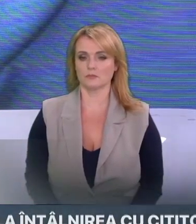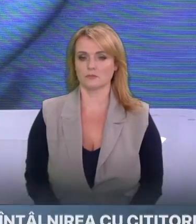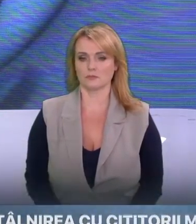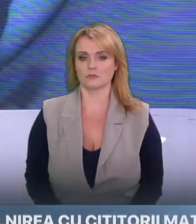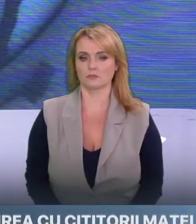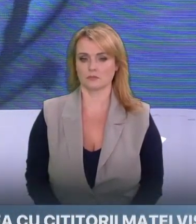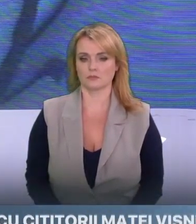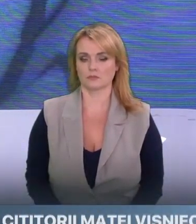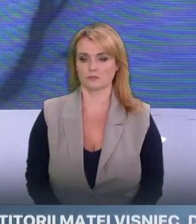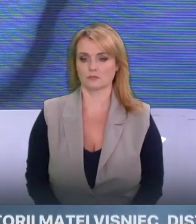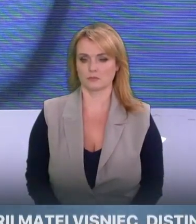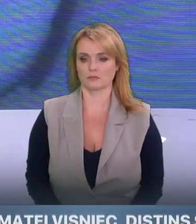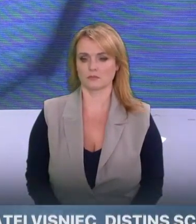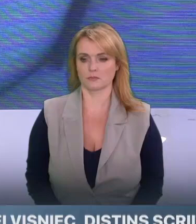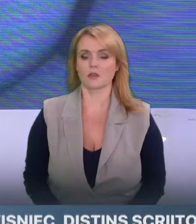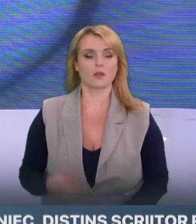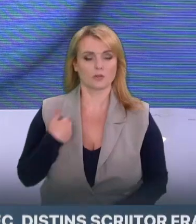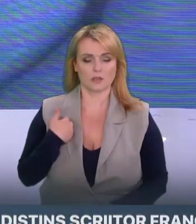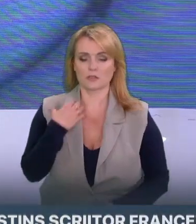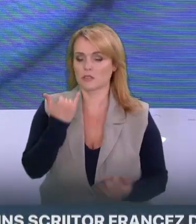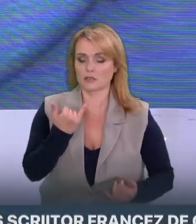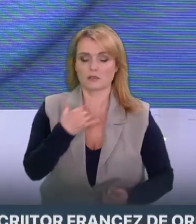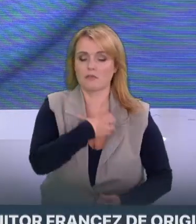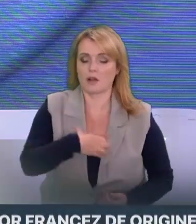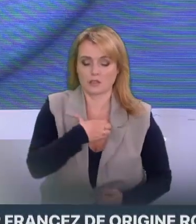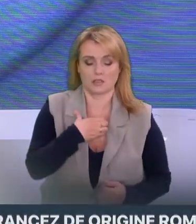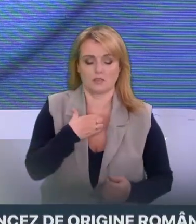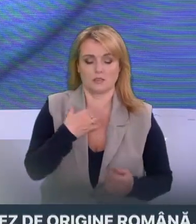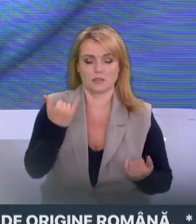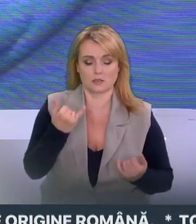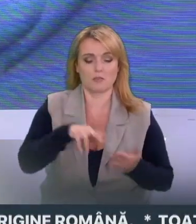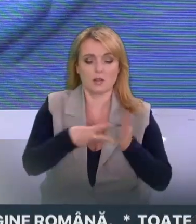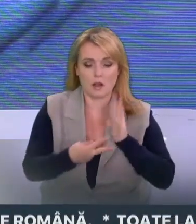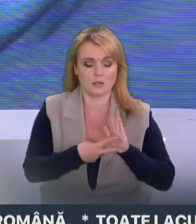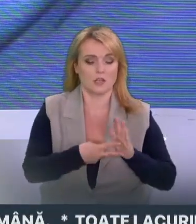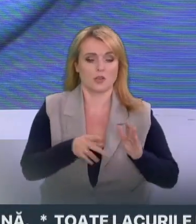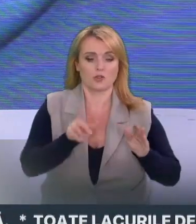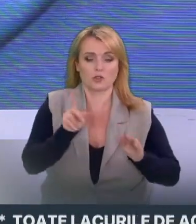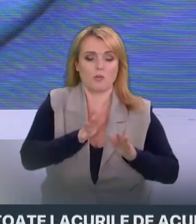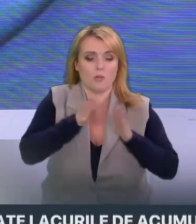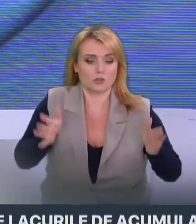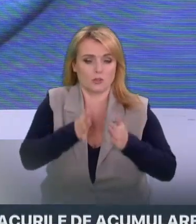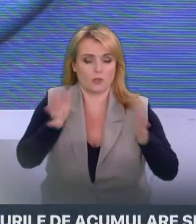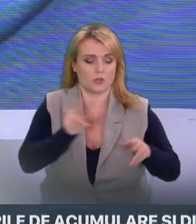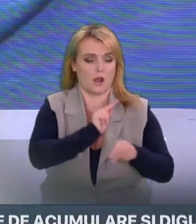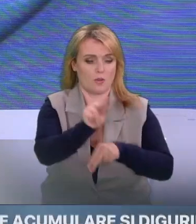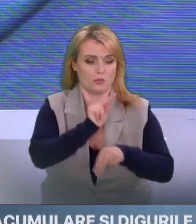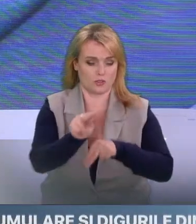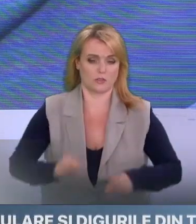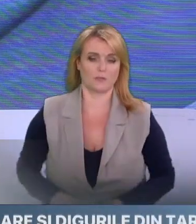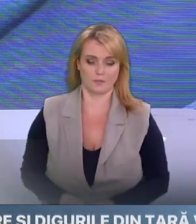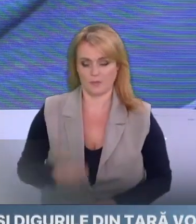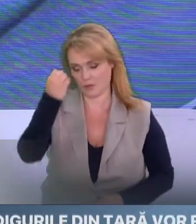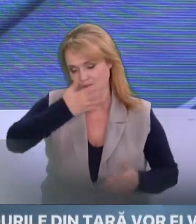rol final ca să instruim și să recalificăm cu acele, deci să formăm acele competențe de securitate pentru absolut toți angajații.